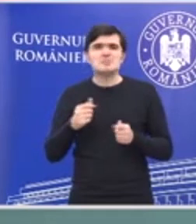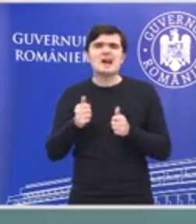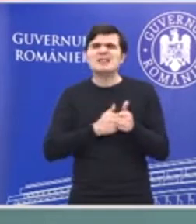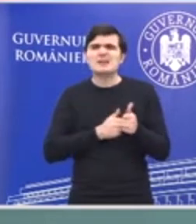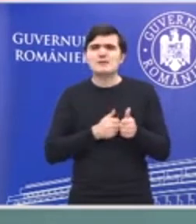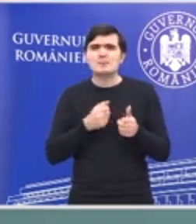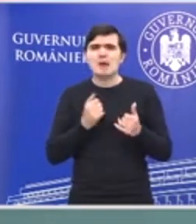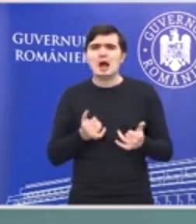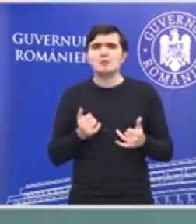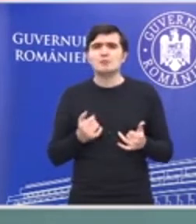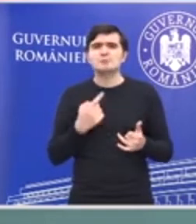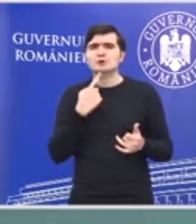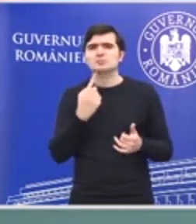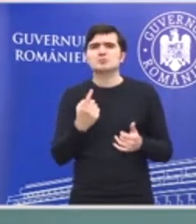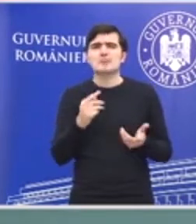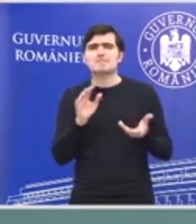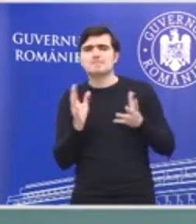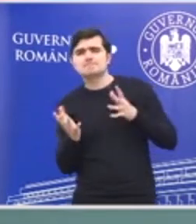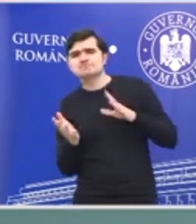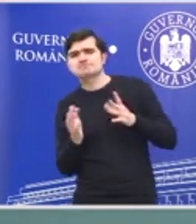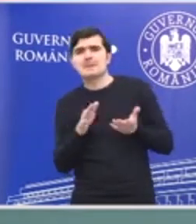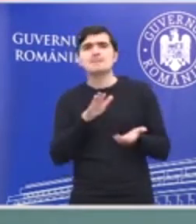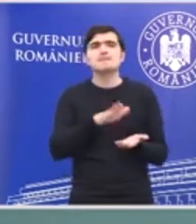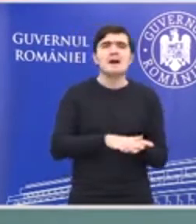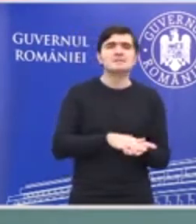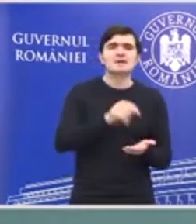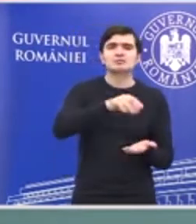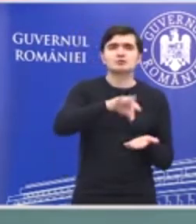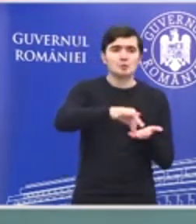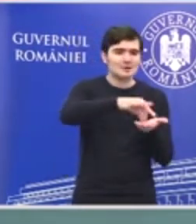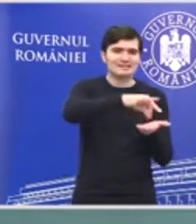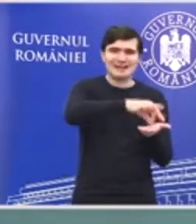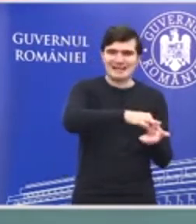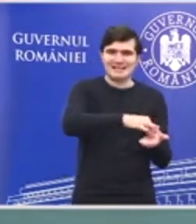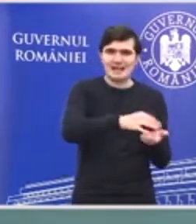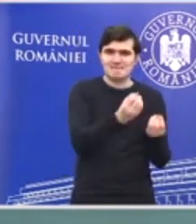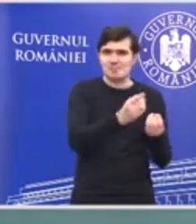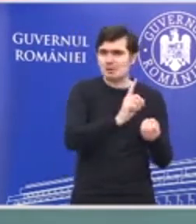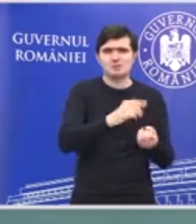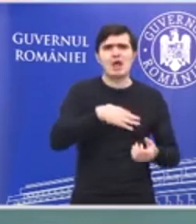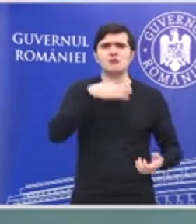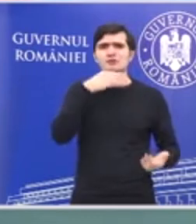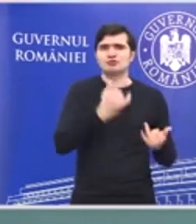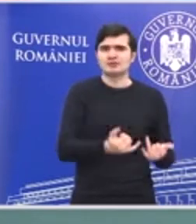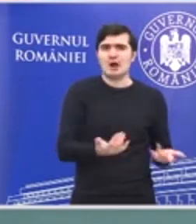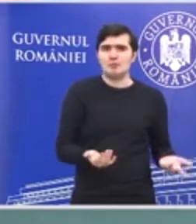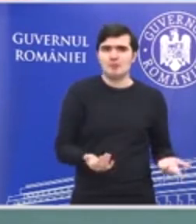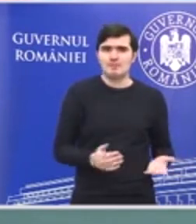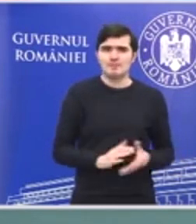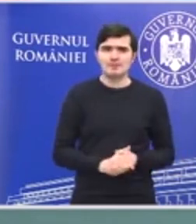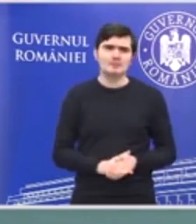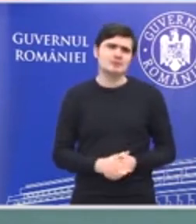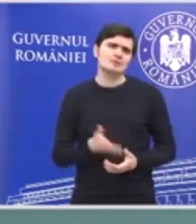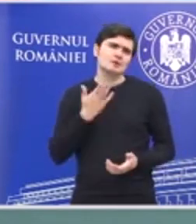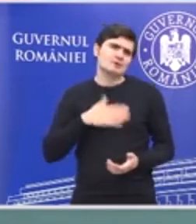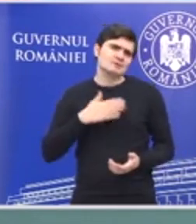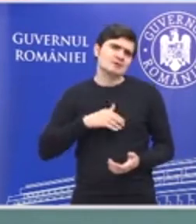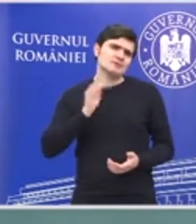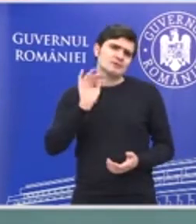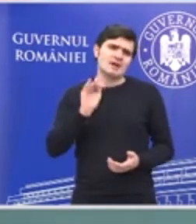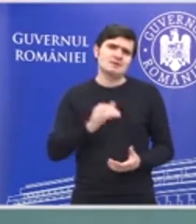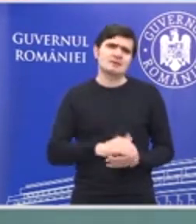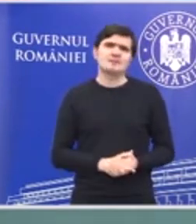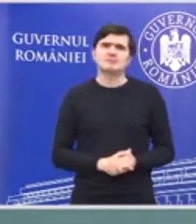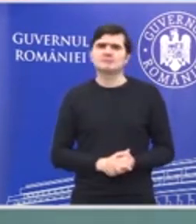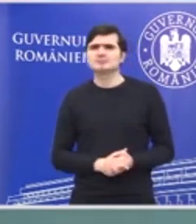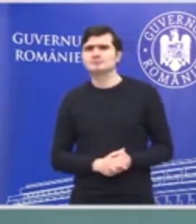speculăm pe baza unor date care sunt insuficiente la acest moment. Aș vrea să vă mai întreb, în contextul